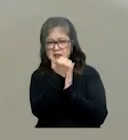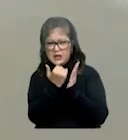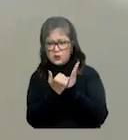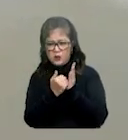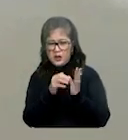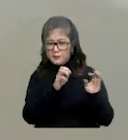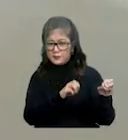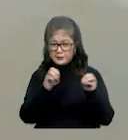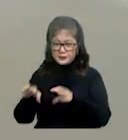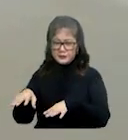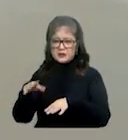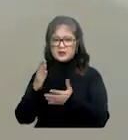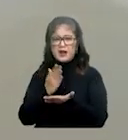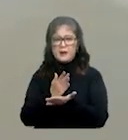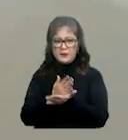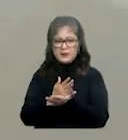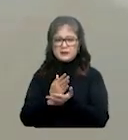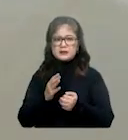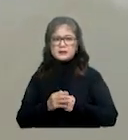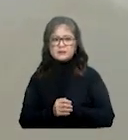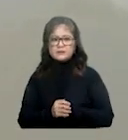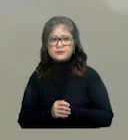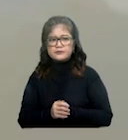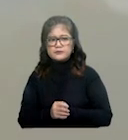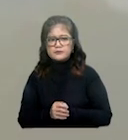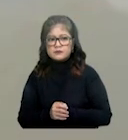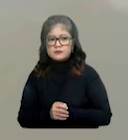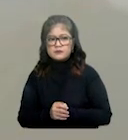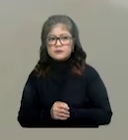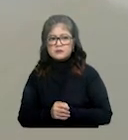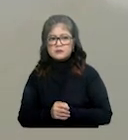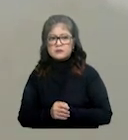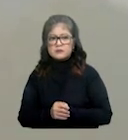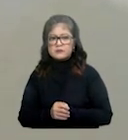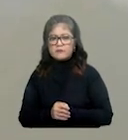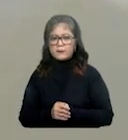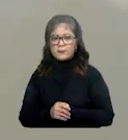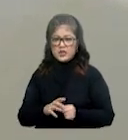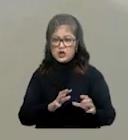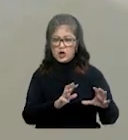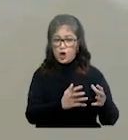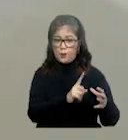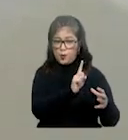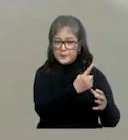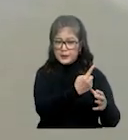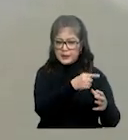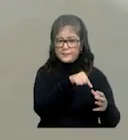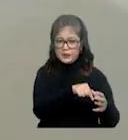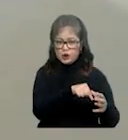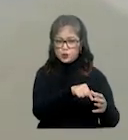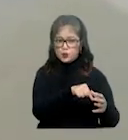yang terjadi keterlambatan, maka ini terjadi pada gelombang pertama, dan oleh karena itu maka